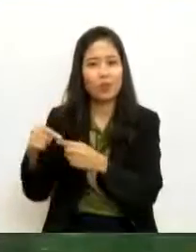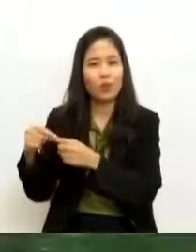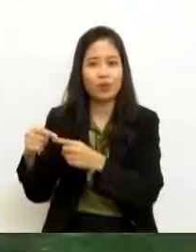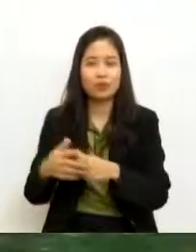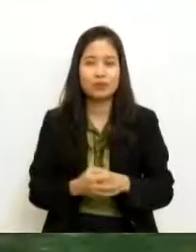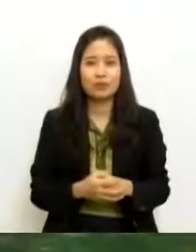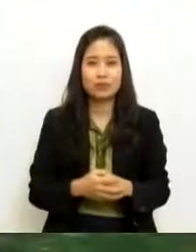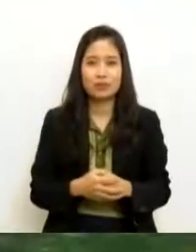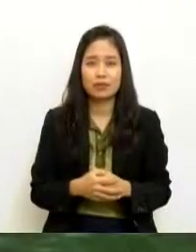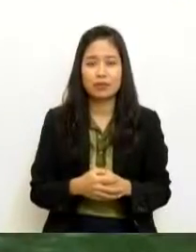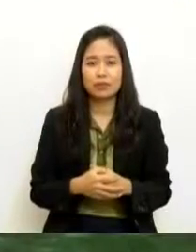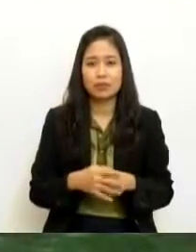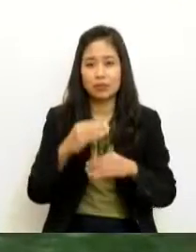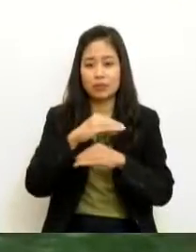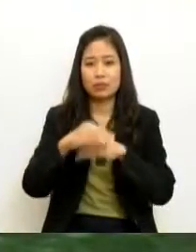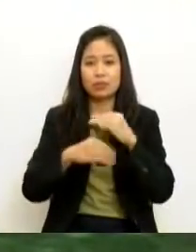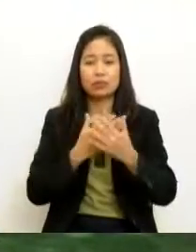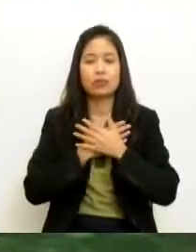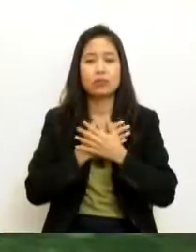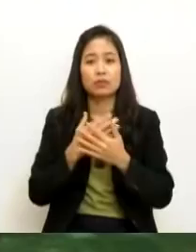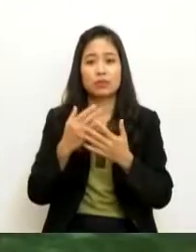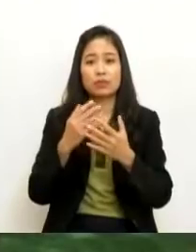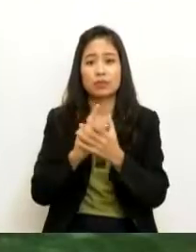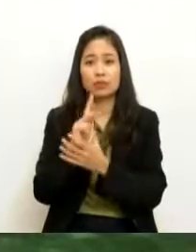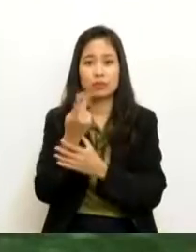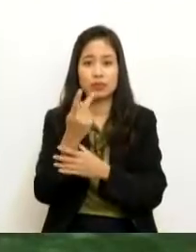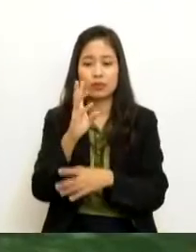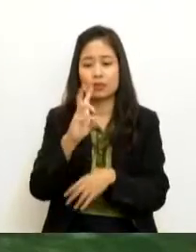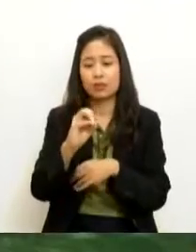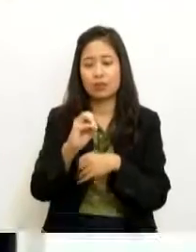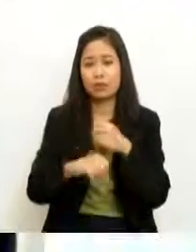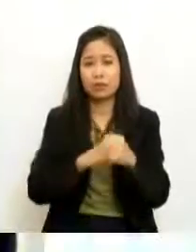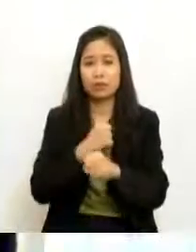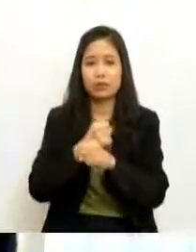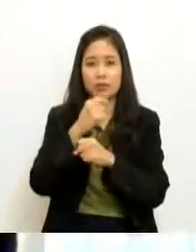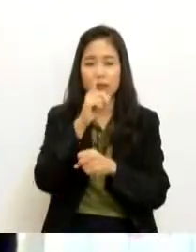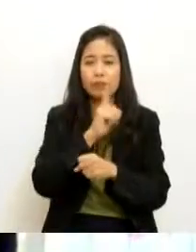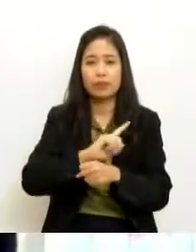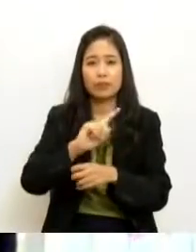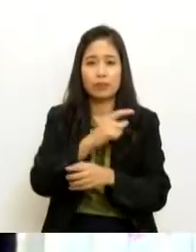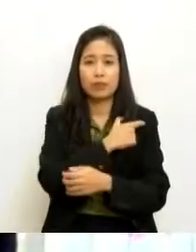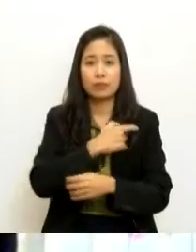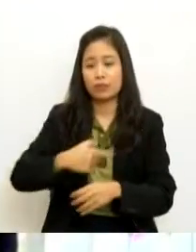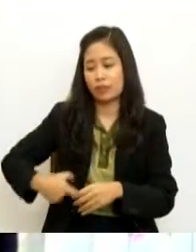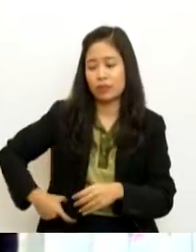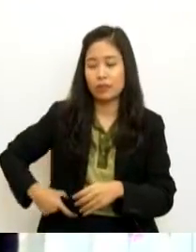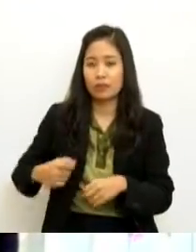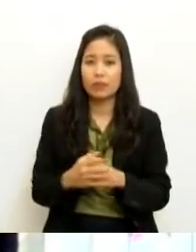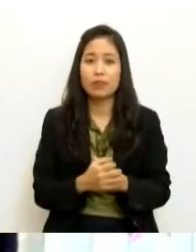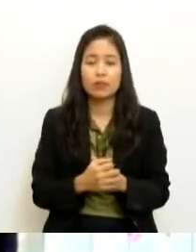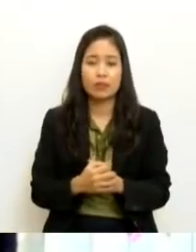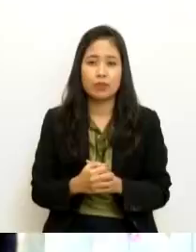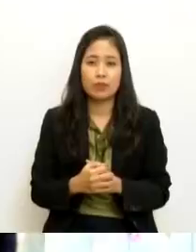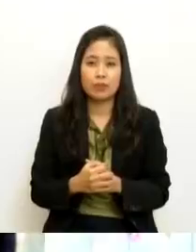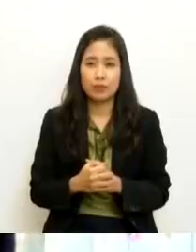โครงการค่ายเยาวชนรักพงไพรเฉลิมพระเกียรติ60พรรษาสมเด็จพระเทพรัตนราชสุดาสยามบรมราชกุม